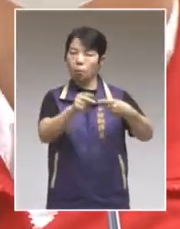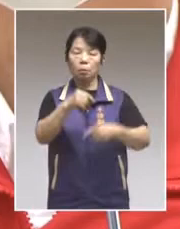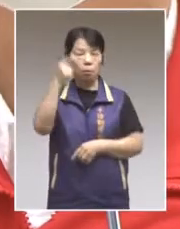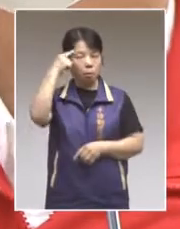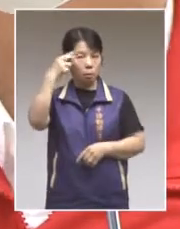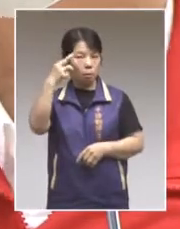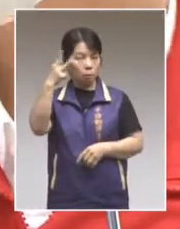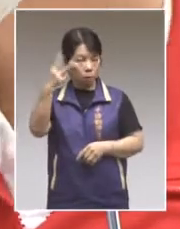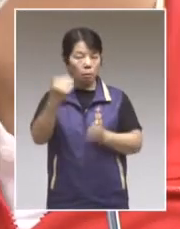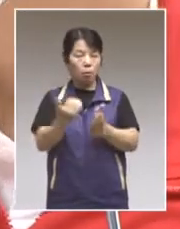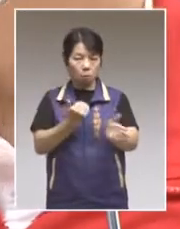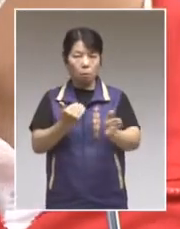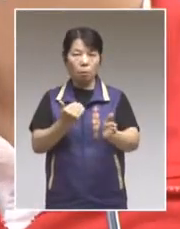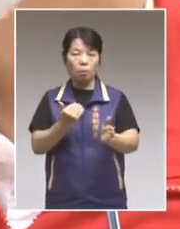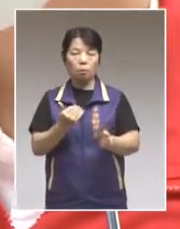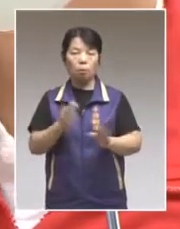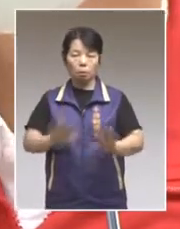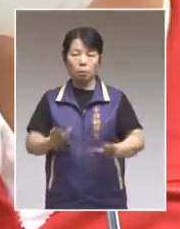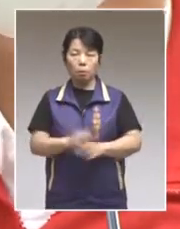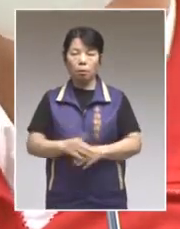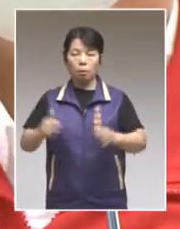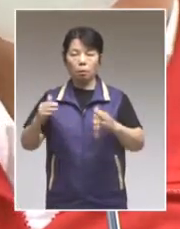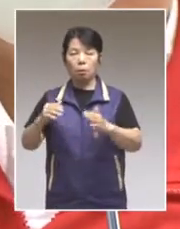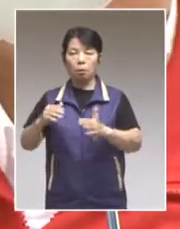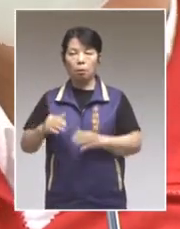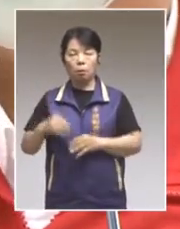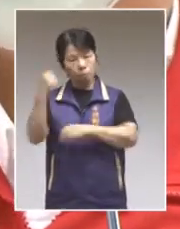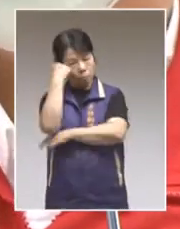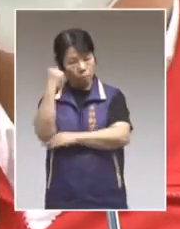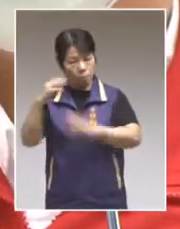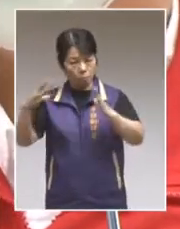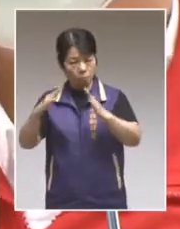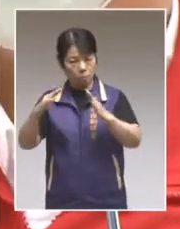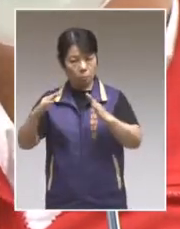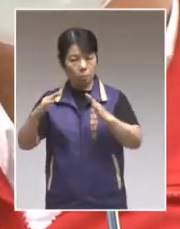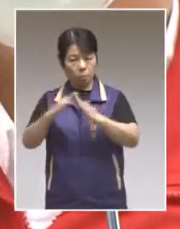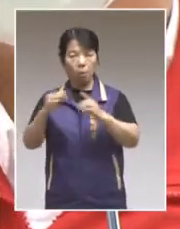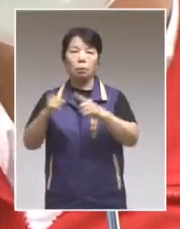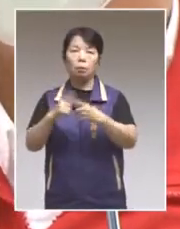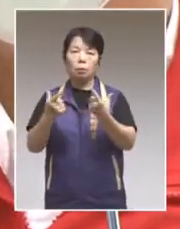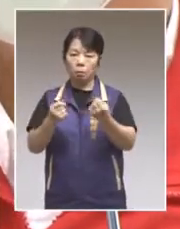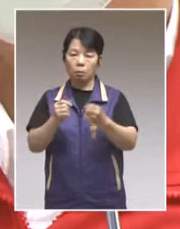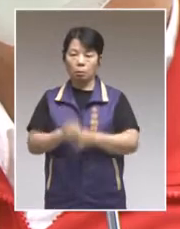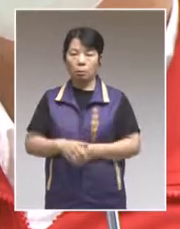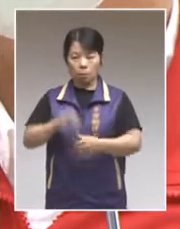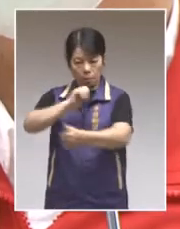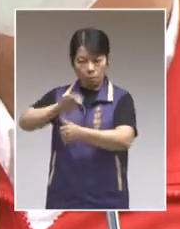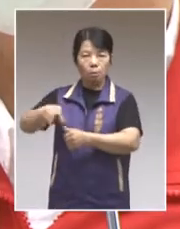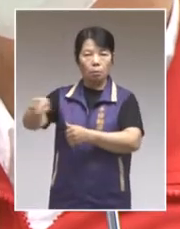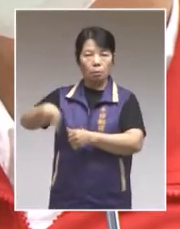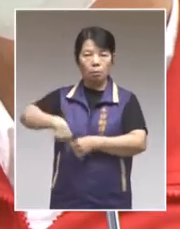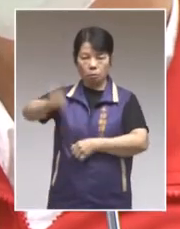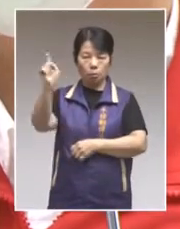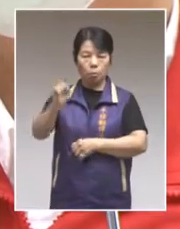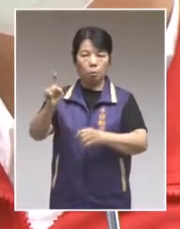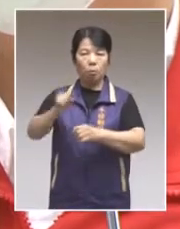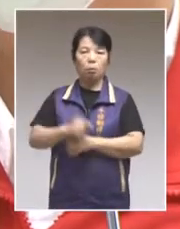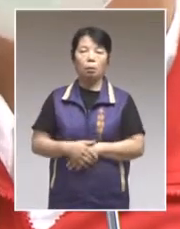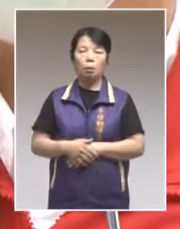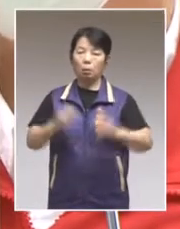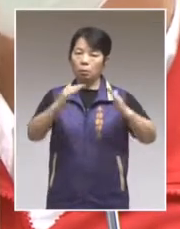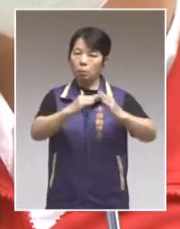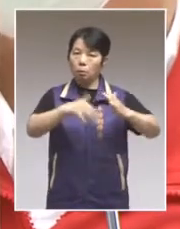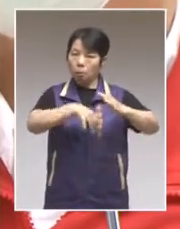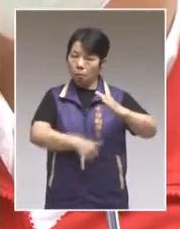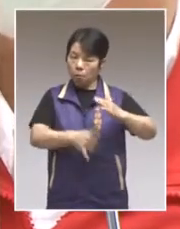左右跟你住在一起的家人，好，那你必须请他们进行居家快筛或居家